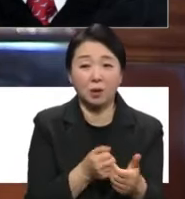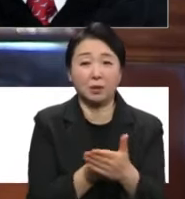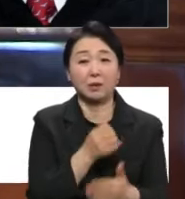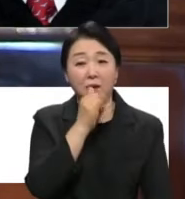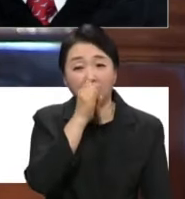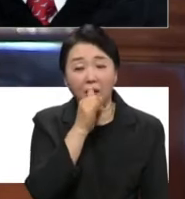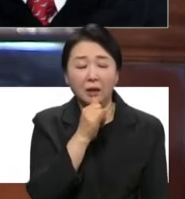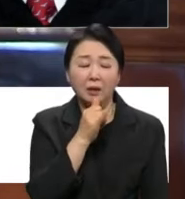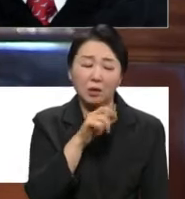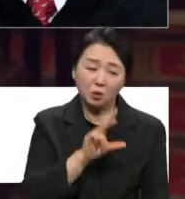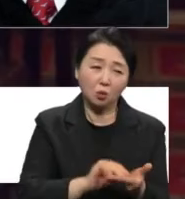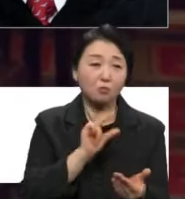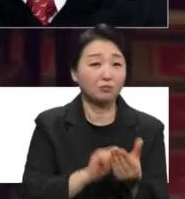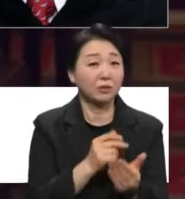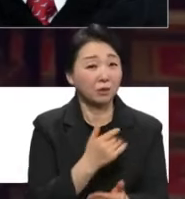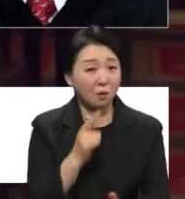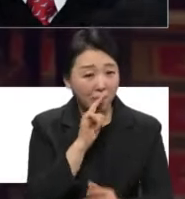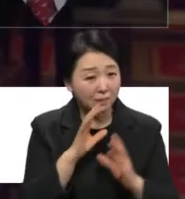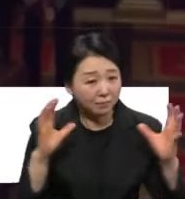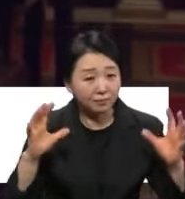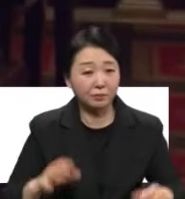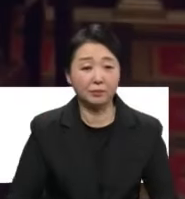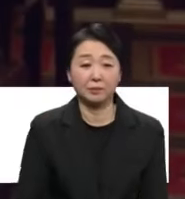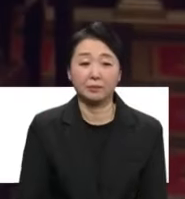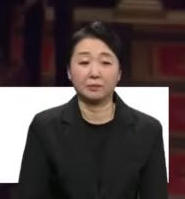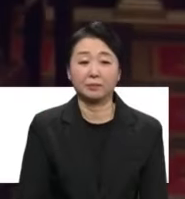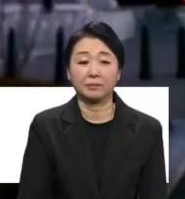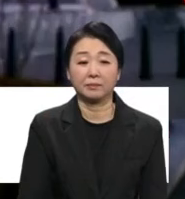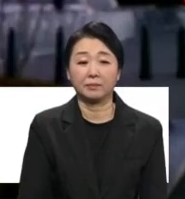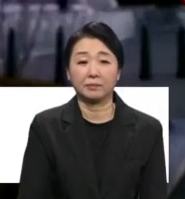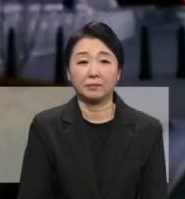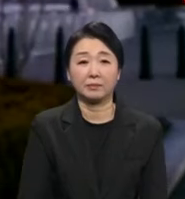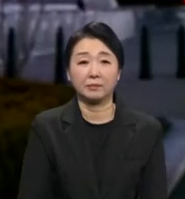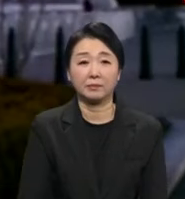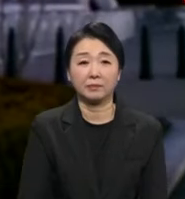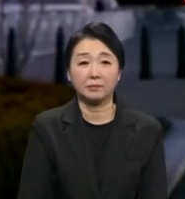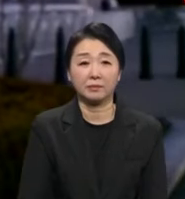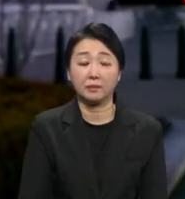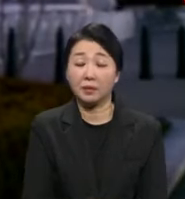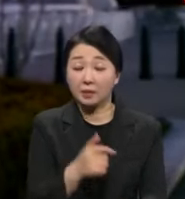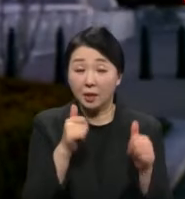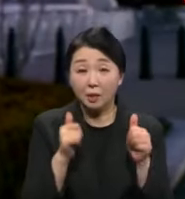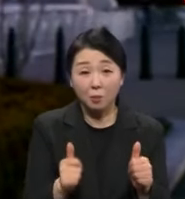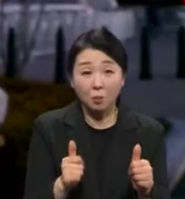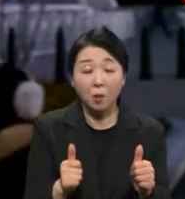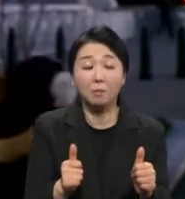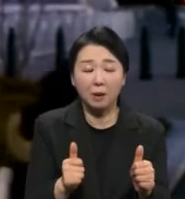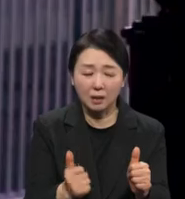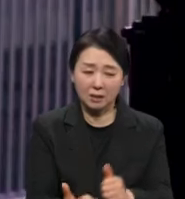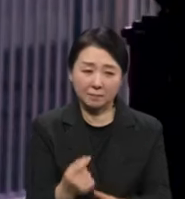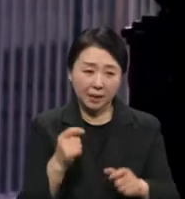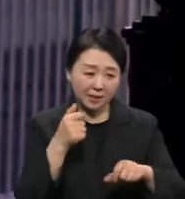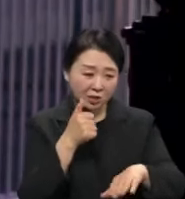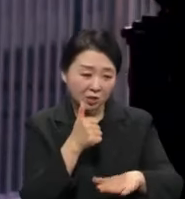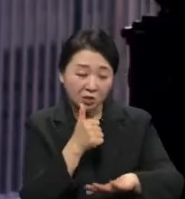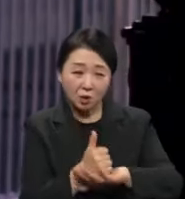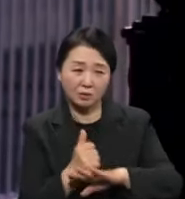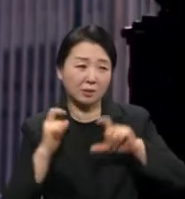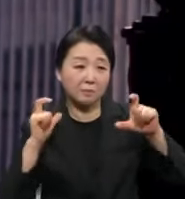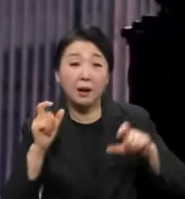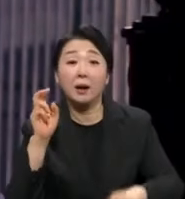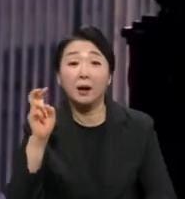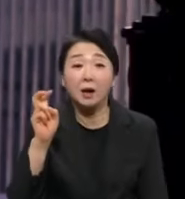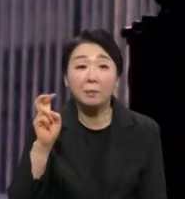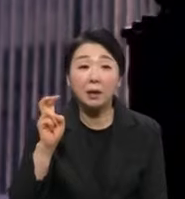presidential election. That's a pretty daunting consequence. 연방 대법원이 신속한 결정을 내릴 거라는 전망이 나오는